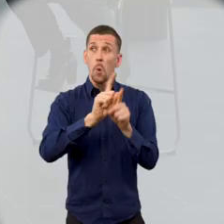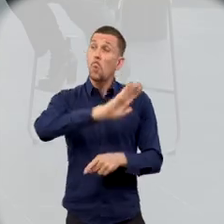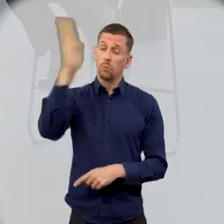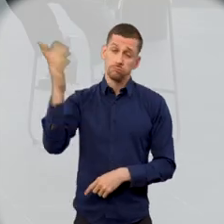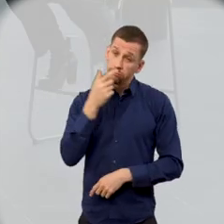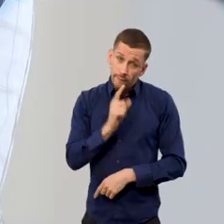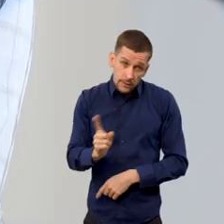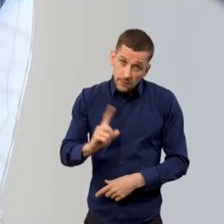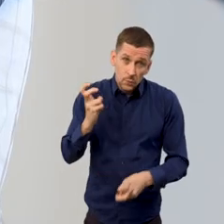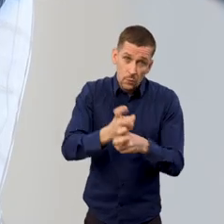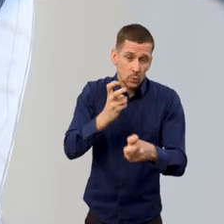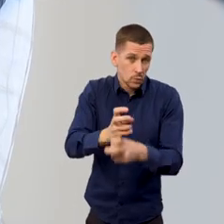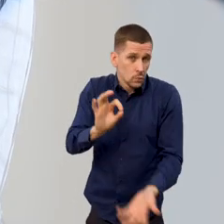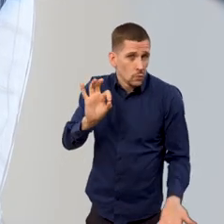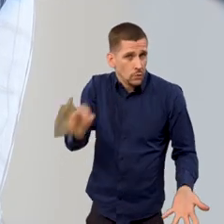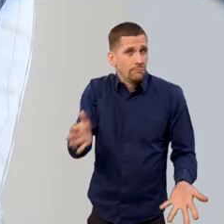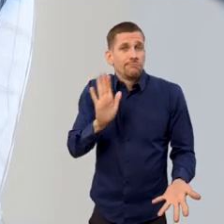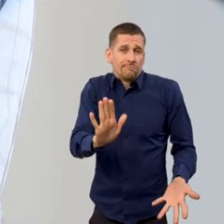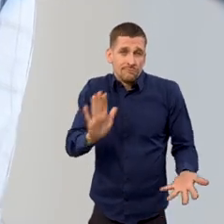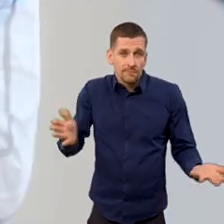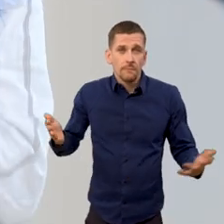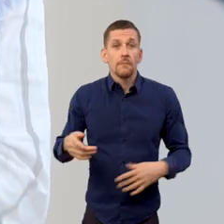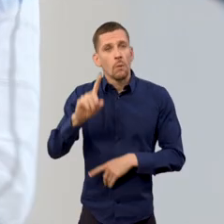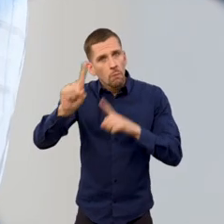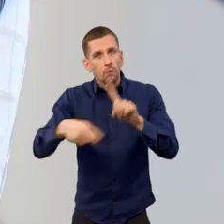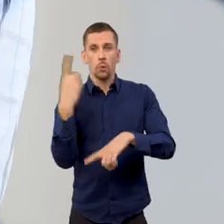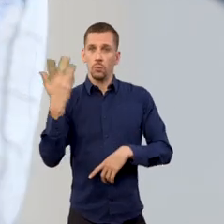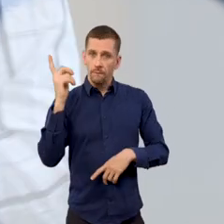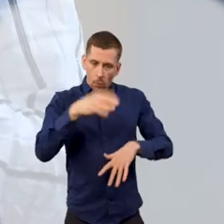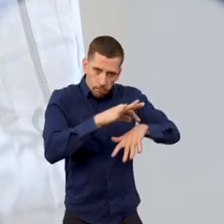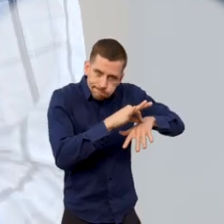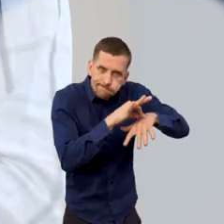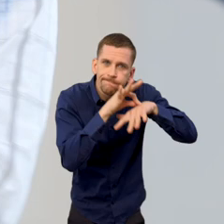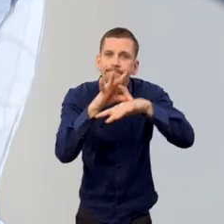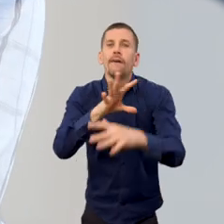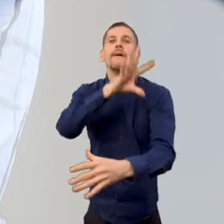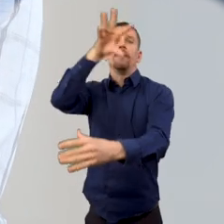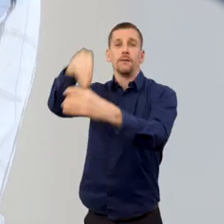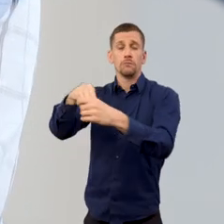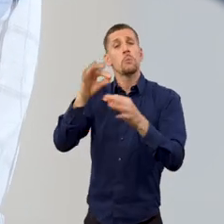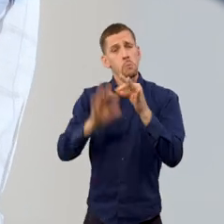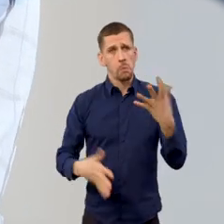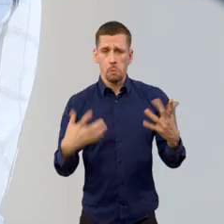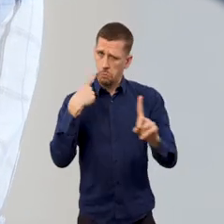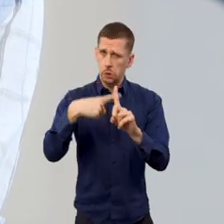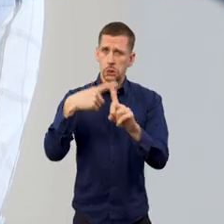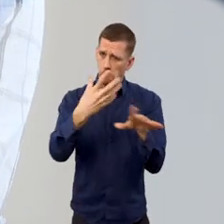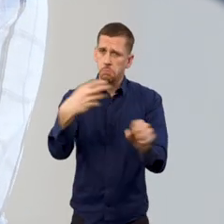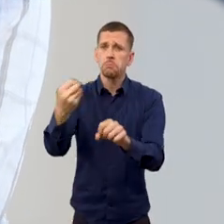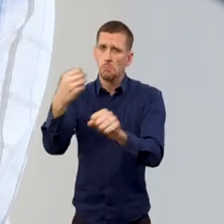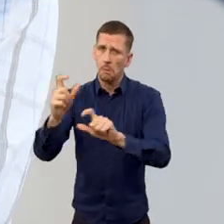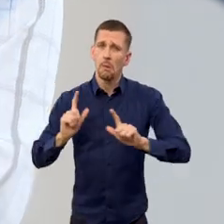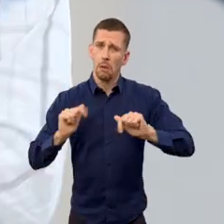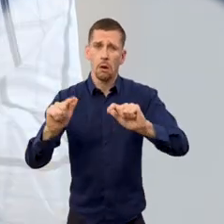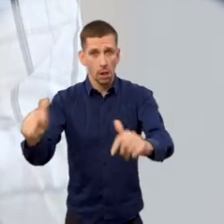décrocher le job, c'est toujours quand même... c'est pas si facile que ça. Donc, en tout cas, nous, on va les accompagner. Aujourd'hui, on a quand même pas mal de